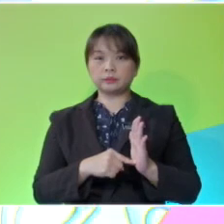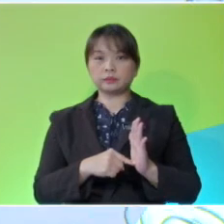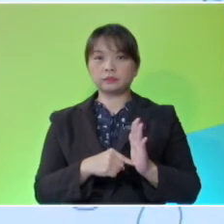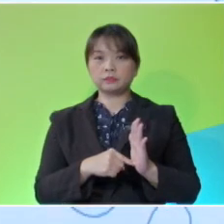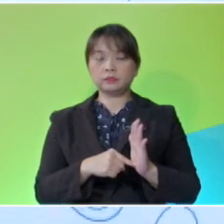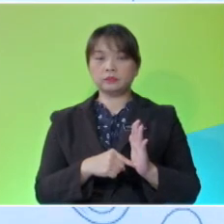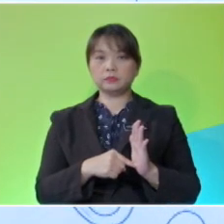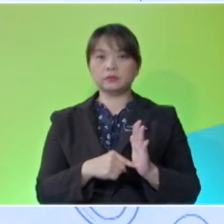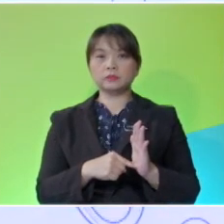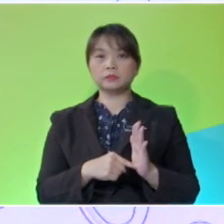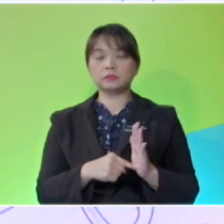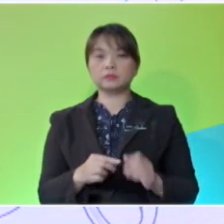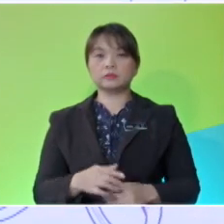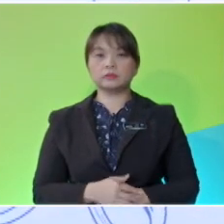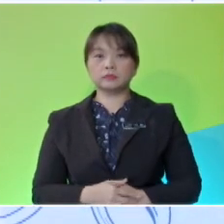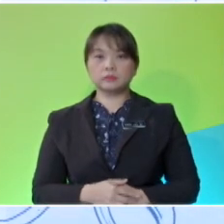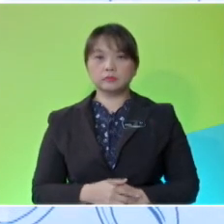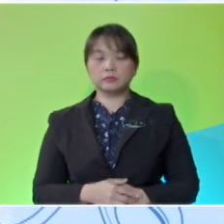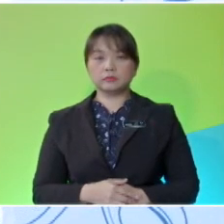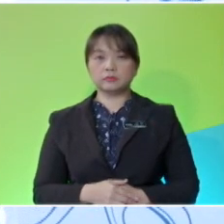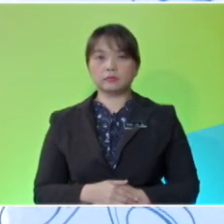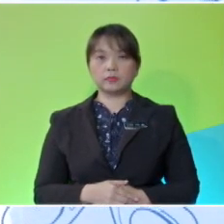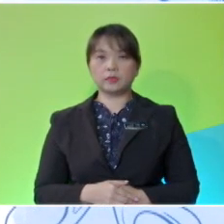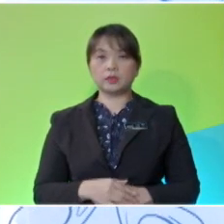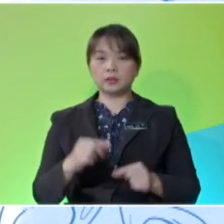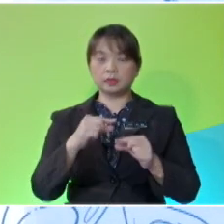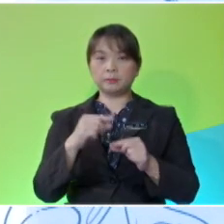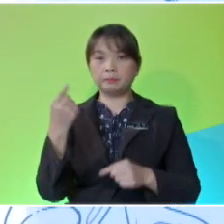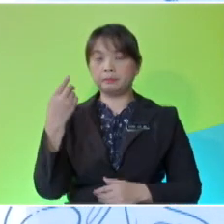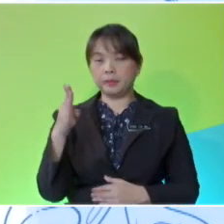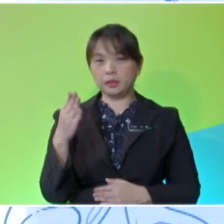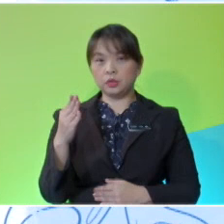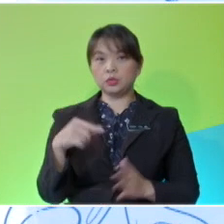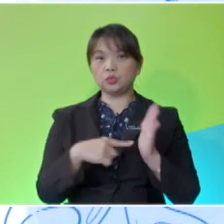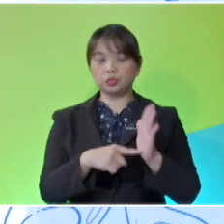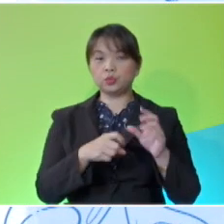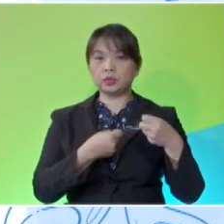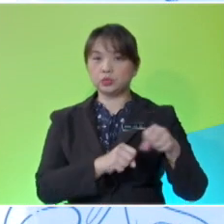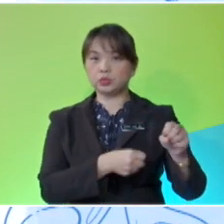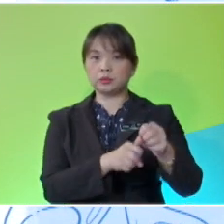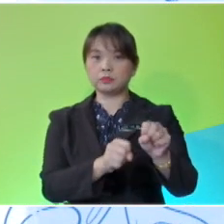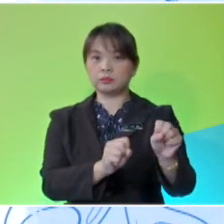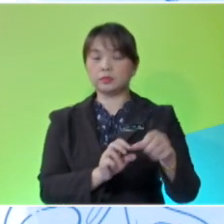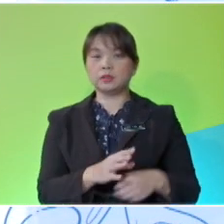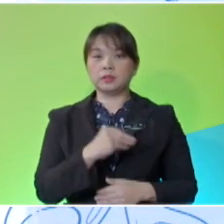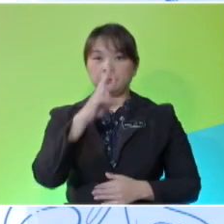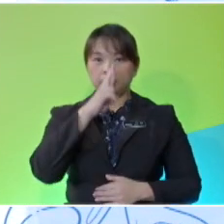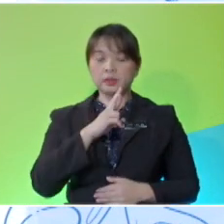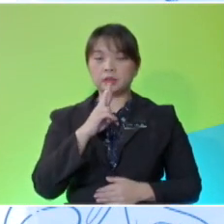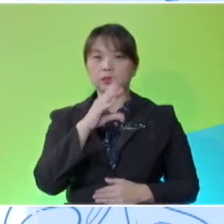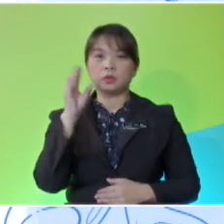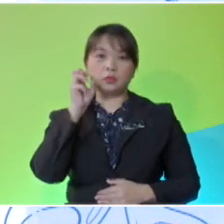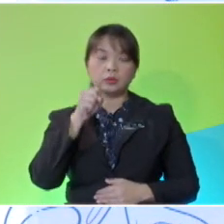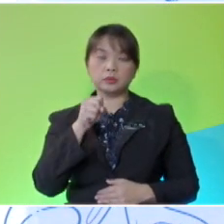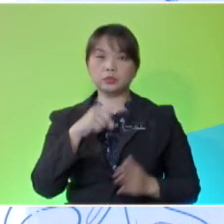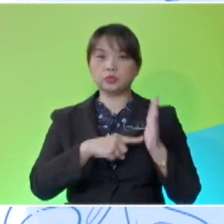tadahan Hujan kalau garisnya berwarna biru menunjukkan sungai Oke Di mana garisnya merah dan juga orange menunjukkan